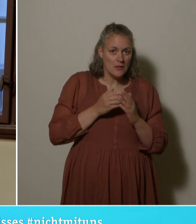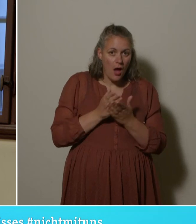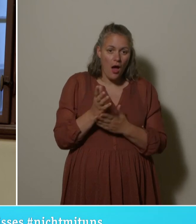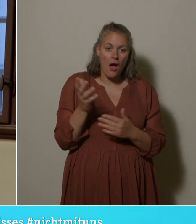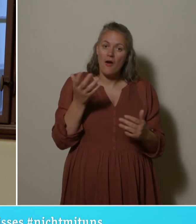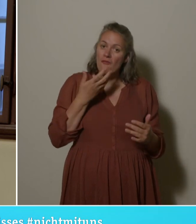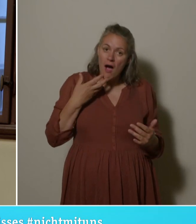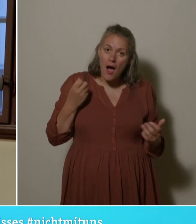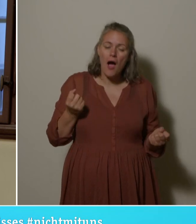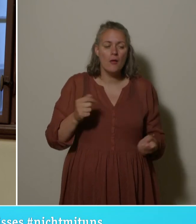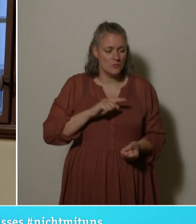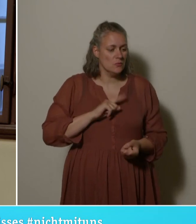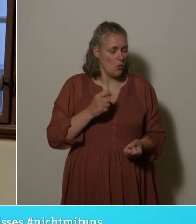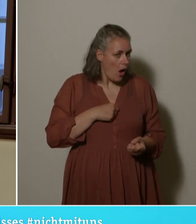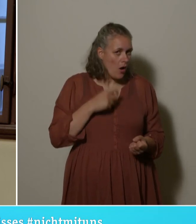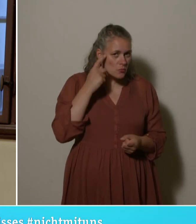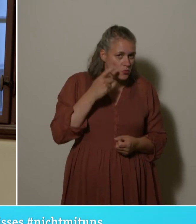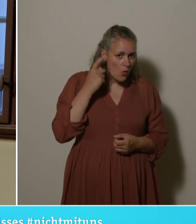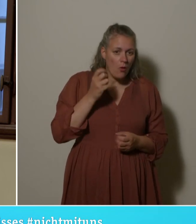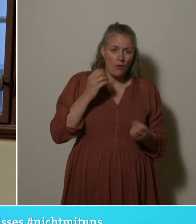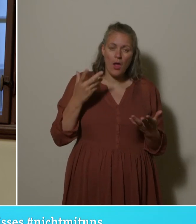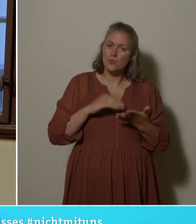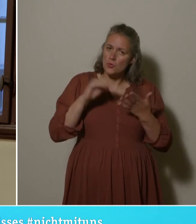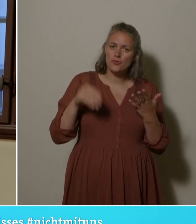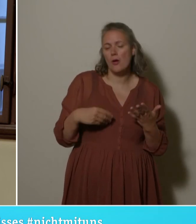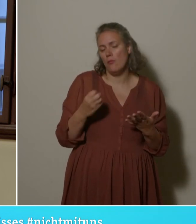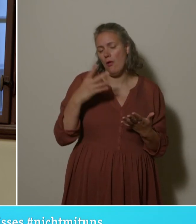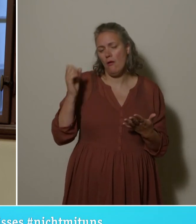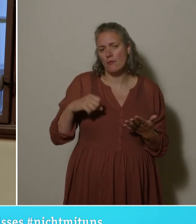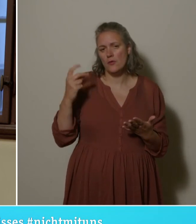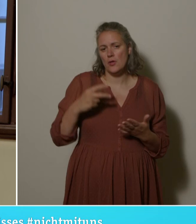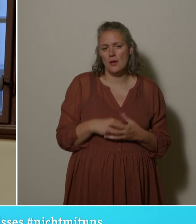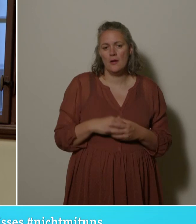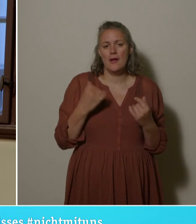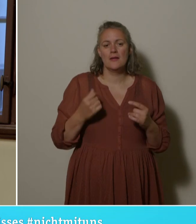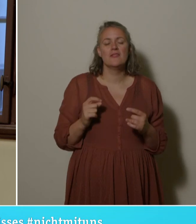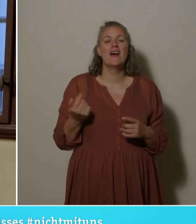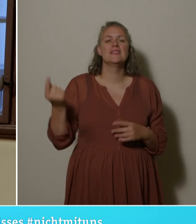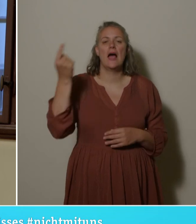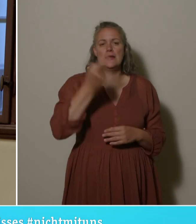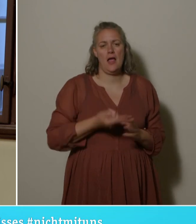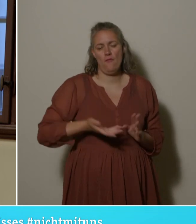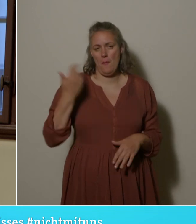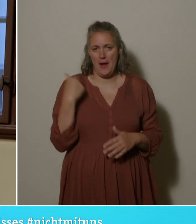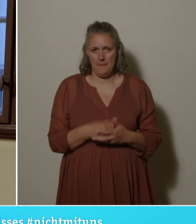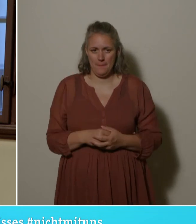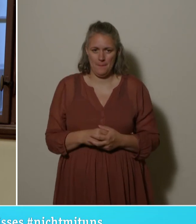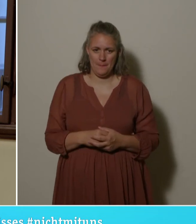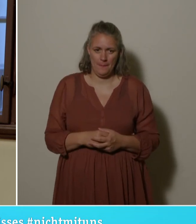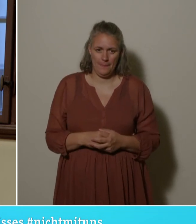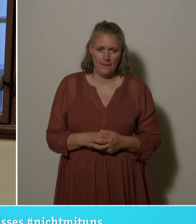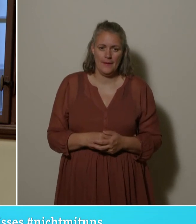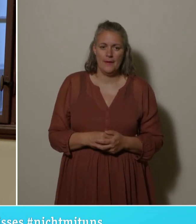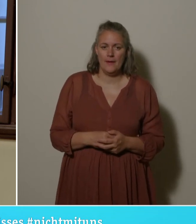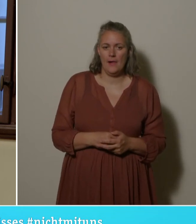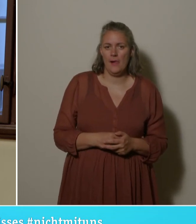auch Sorgen und Angst. Und ich kann verstehen, wenn man so etwas unterschreibt. Und jetzt ist fast ein Jahr vergangen und wir wissen ja, wie dieser Winter